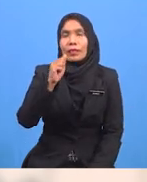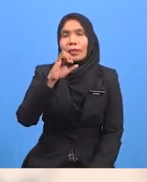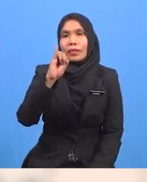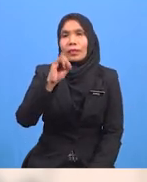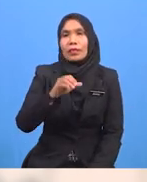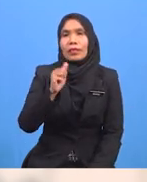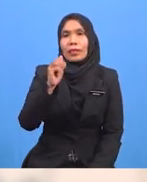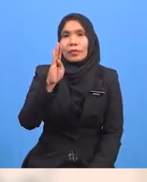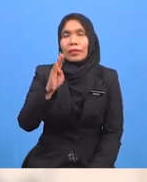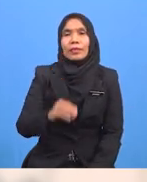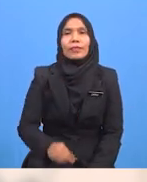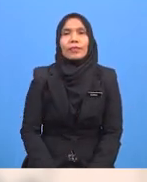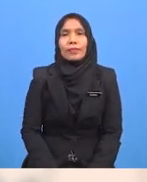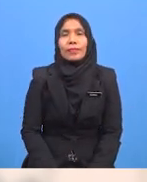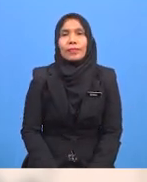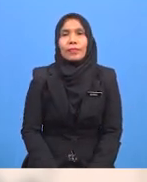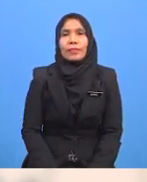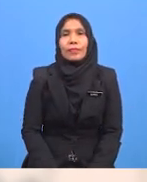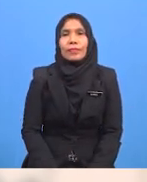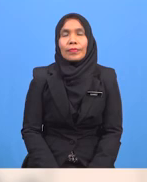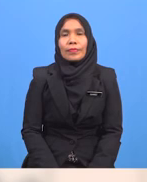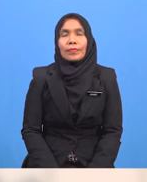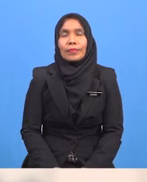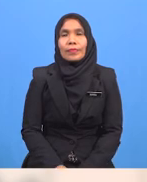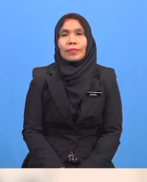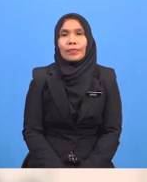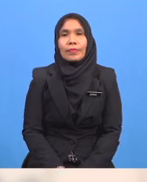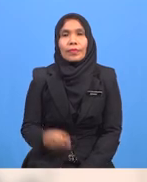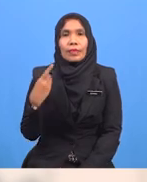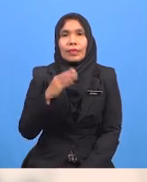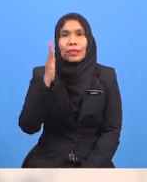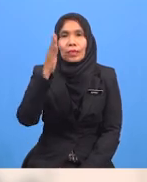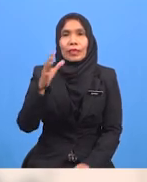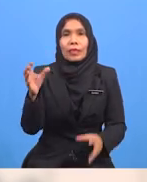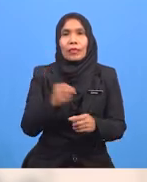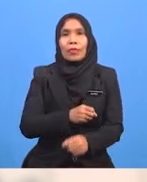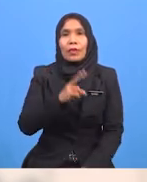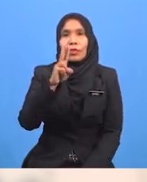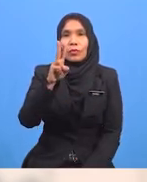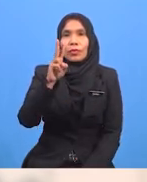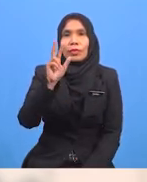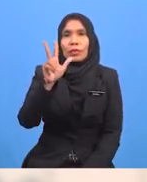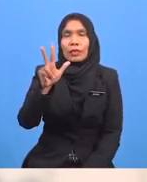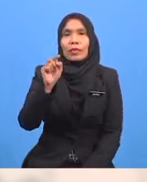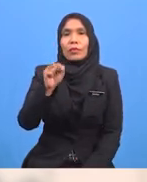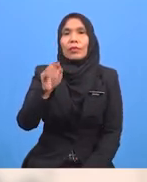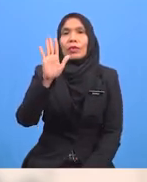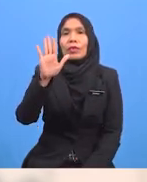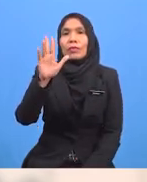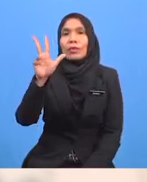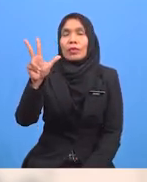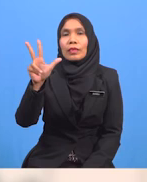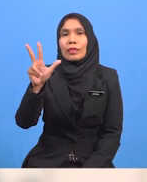ccbc dan sudut B Ayo kita akan dapat 23 perpuluhan